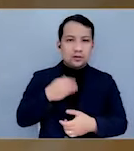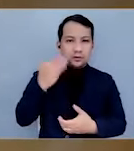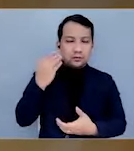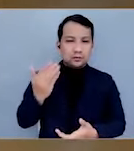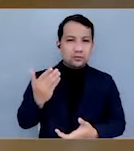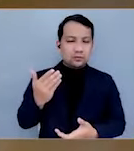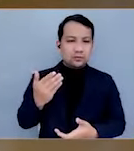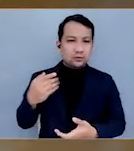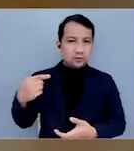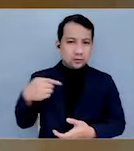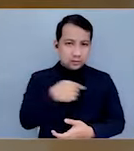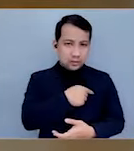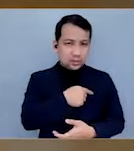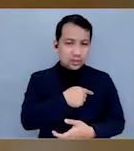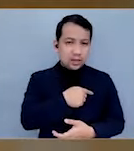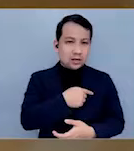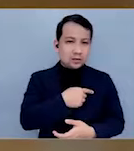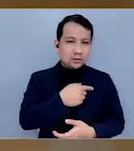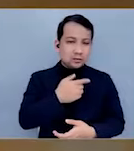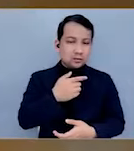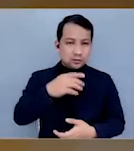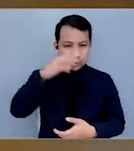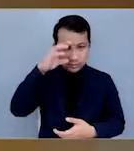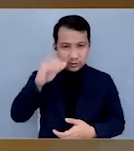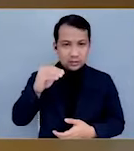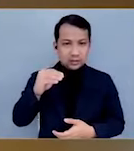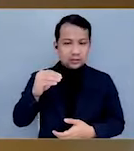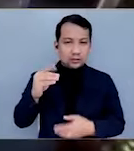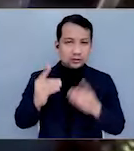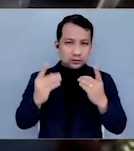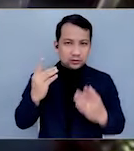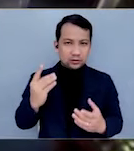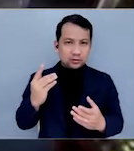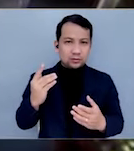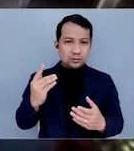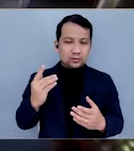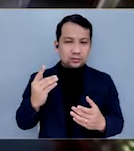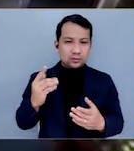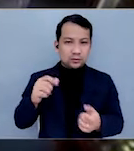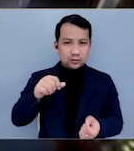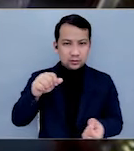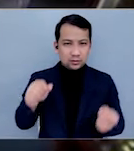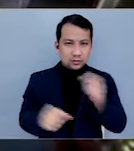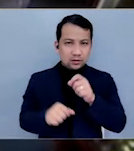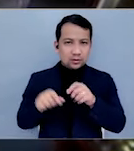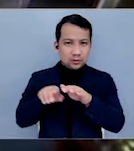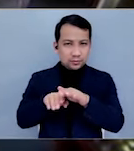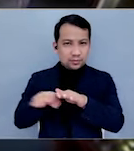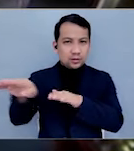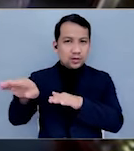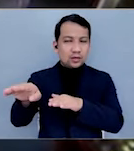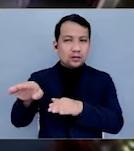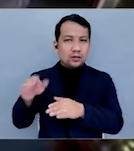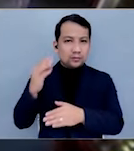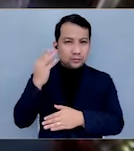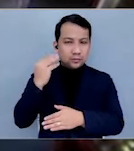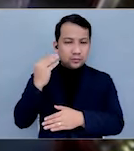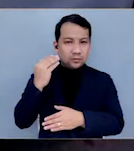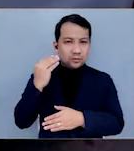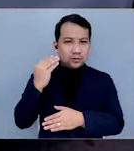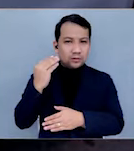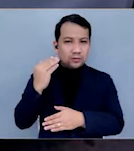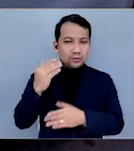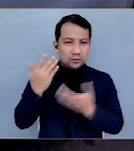ng bala sa likod ang lalaking driver. Nagawa pa raw niyang imaneho ng ilang metro ang sasakyan matapos ang